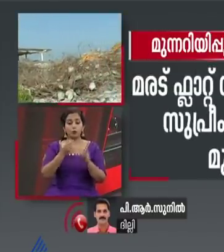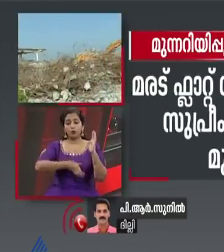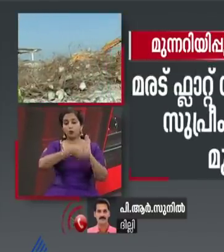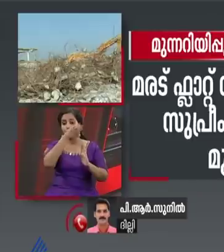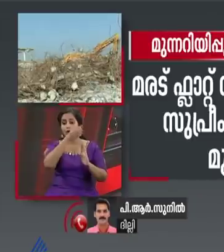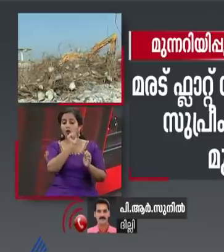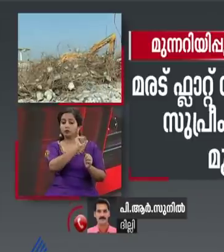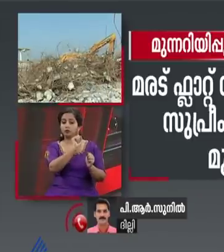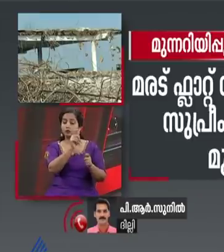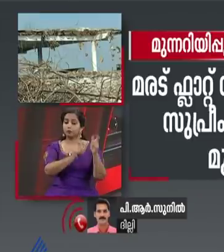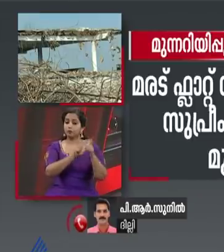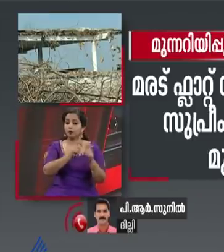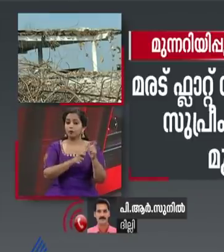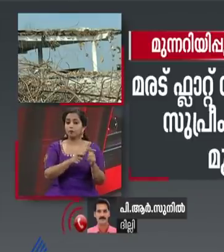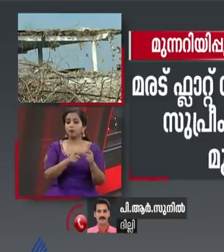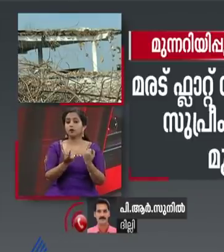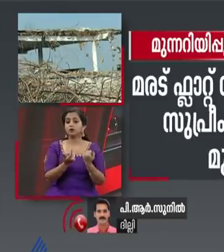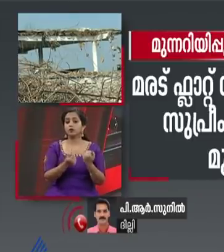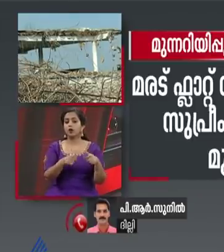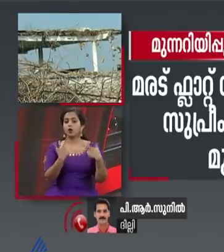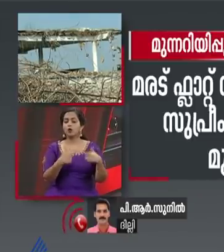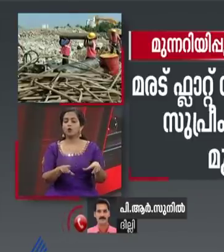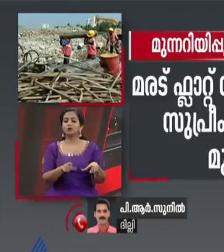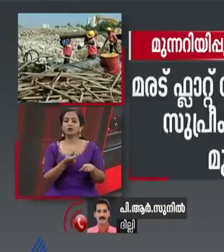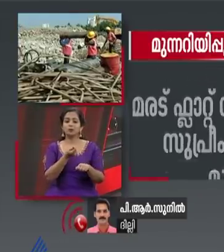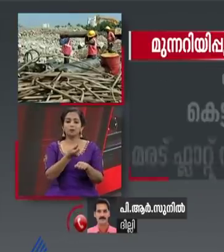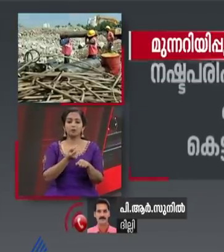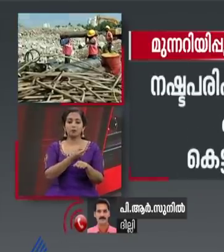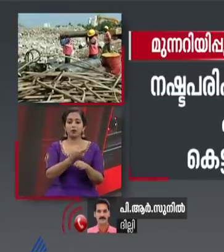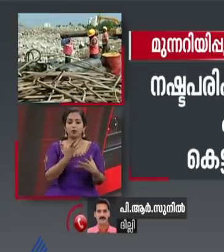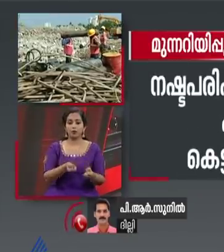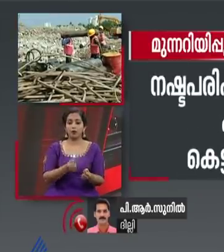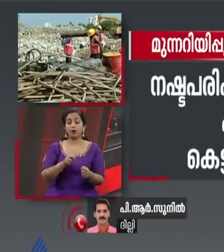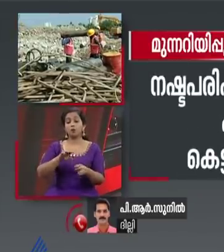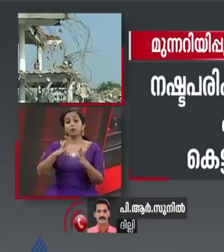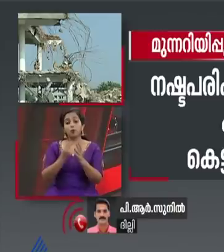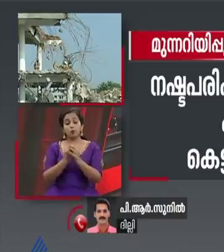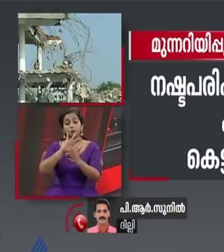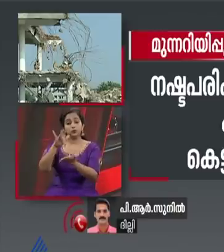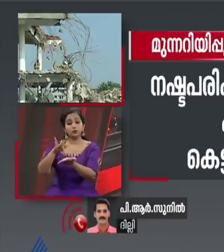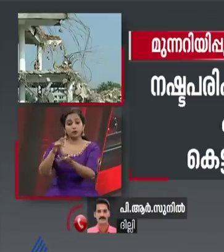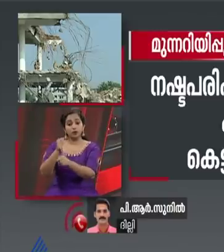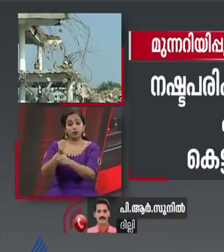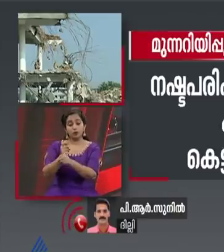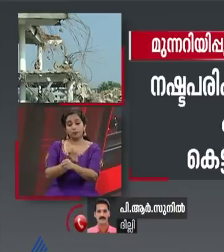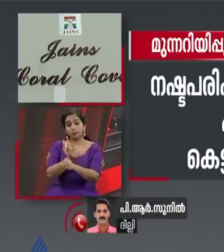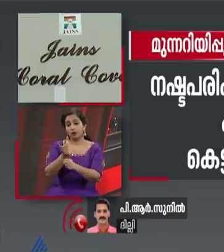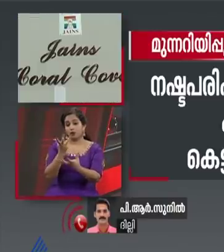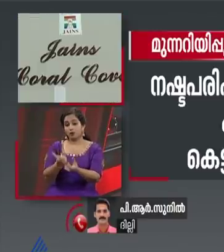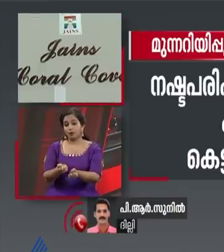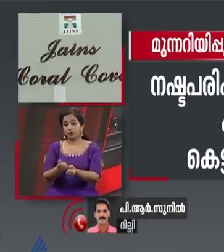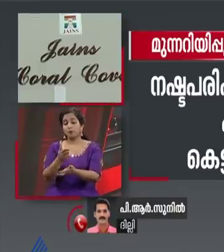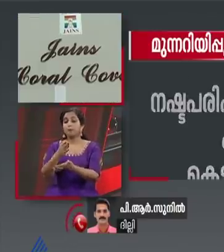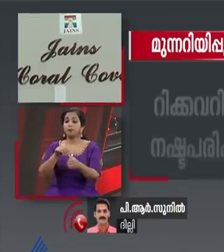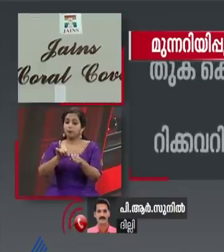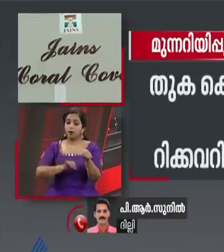നഷ്ടപരിഹാരം നൽകുന്നതിനായി പ്രാഥമികമായി നേരത്തെ ചിലവാക്കിയിരുന്നു. അതുകൊണ്ട് ഈ തുക സംസ്ഥാന സർക്കാരിന് ആ തുക കിട്ടണം. ഒപ്പം തന്നെ ഫ്ളാറ്റ് ഉടമകൾക്ക് ബാക്കി തുക നൽകുകയും വേണം.